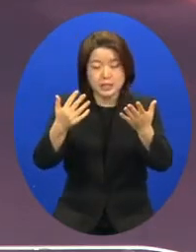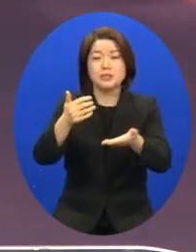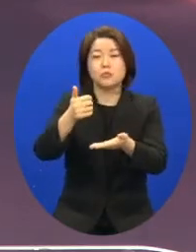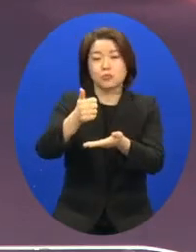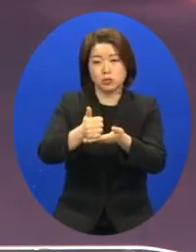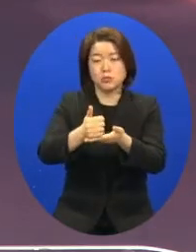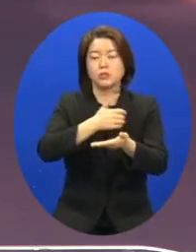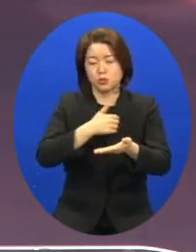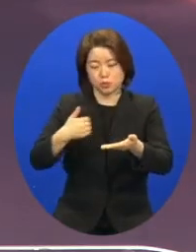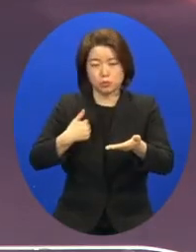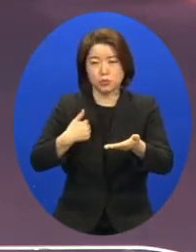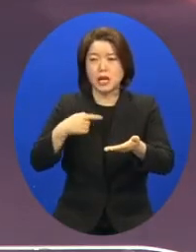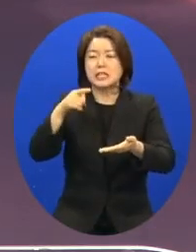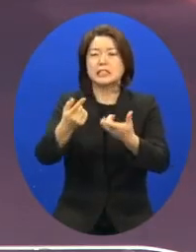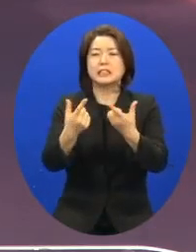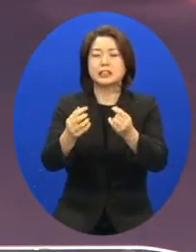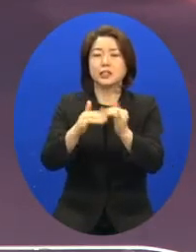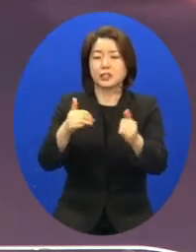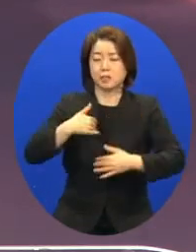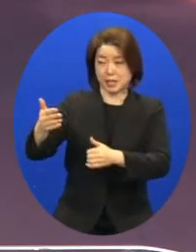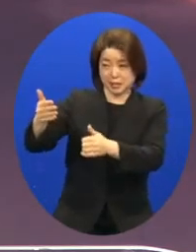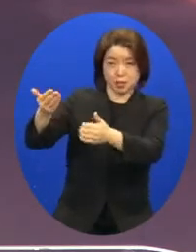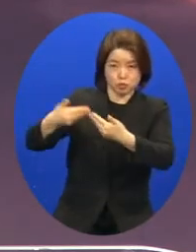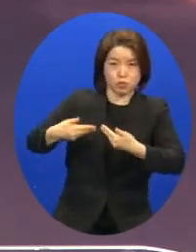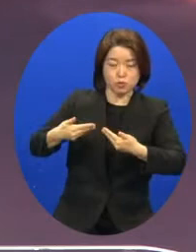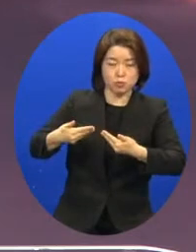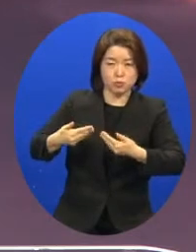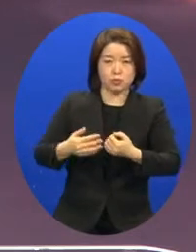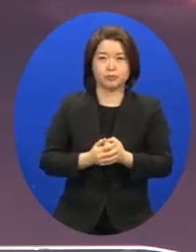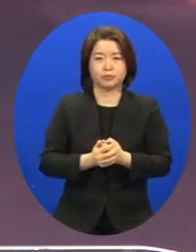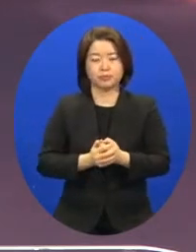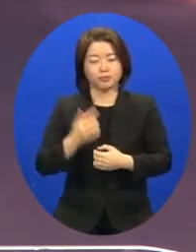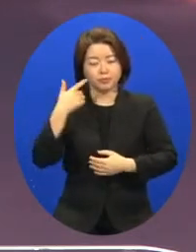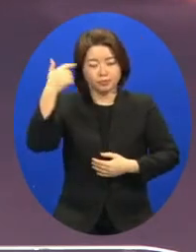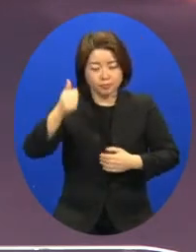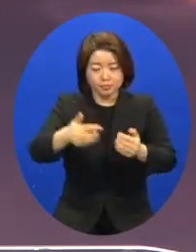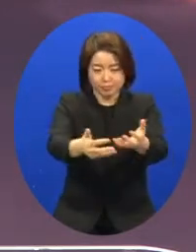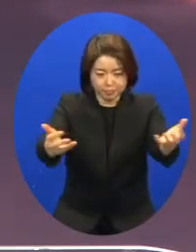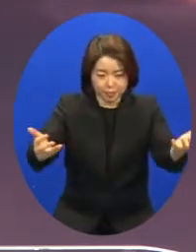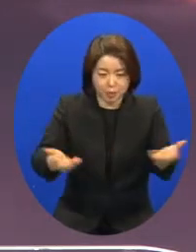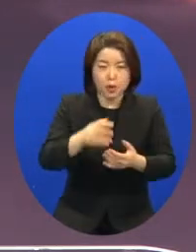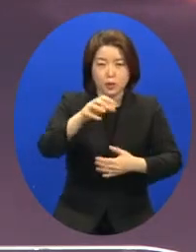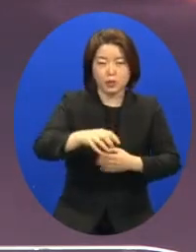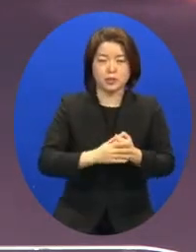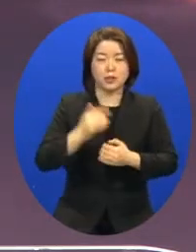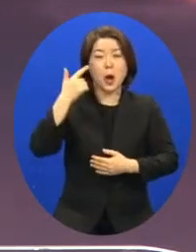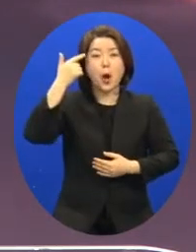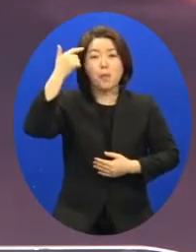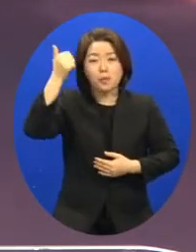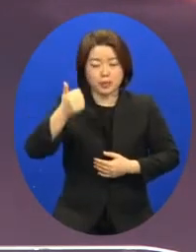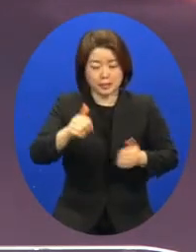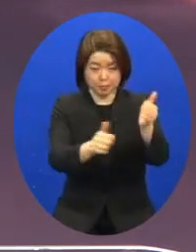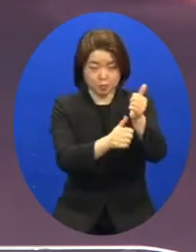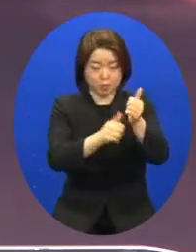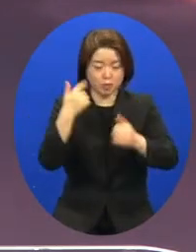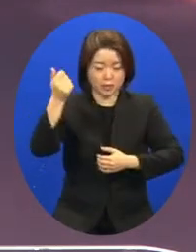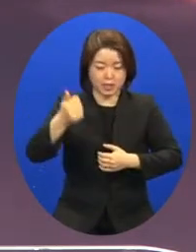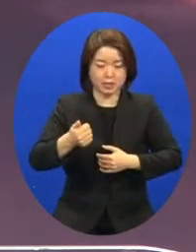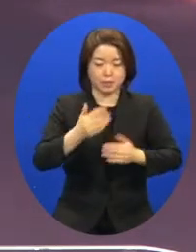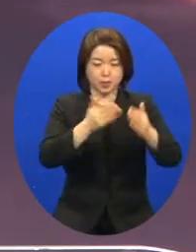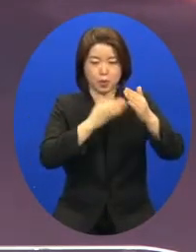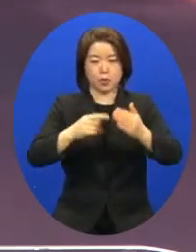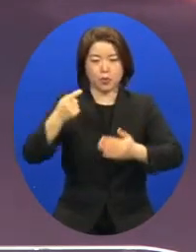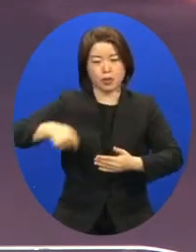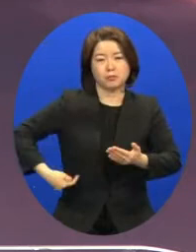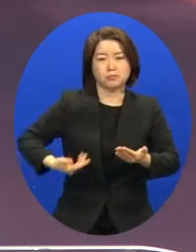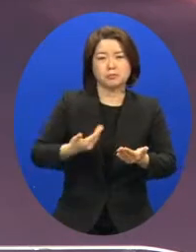분을 저에게 보내주세요. 그리고 목사님들 모인 자리에서 목사님들에게 공개 회개를